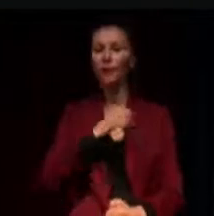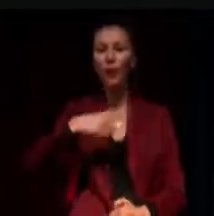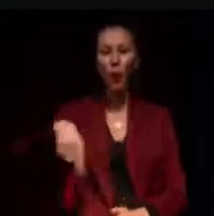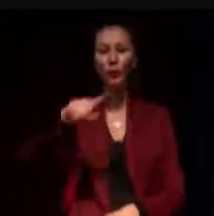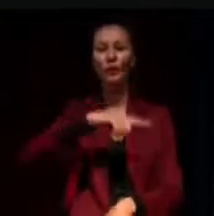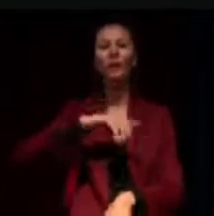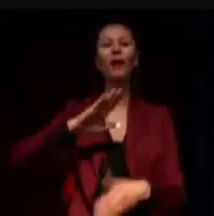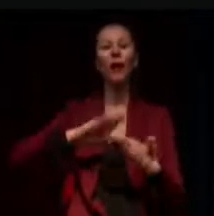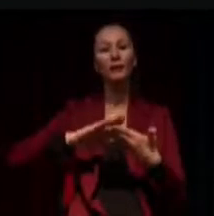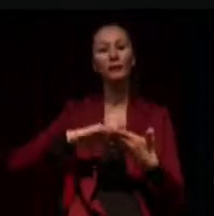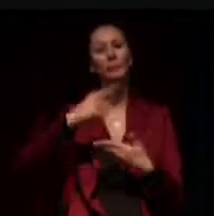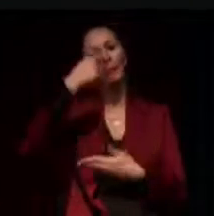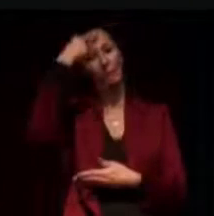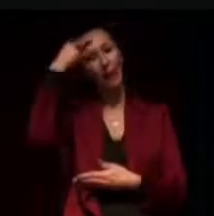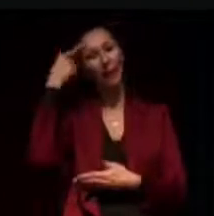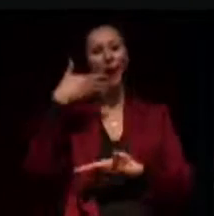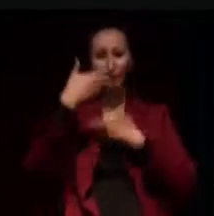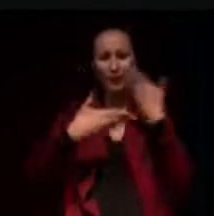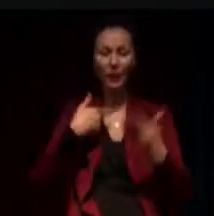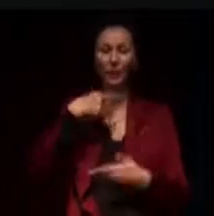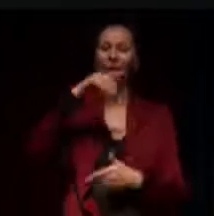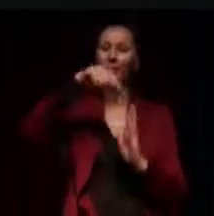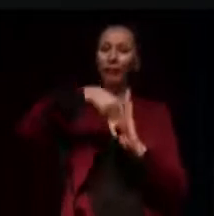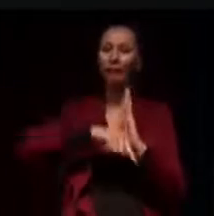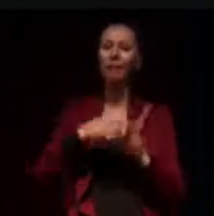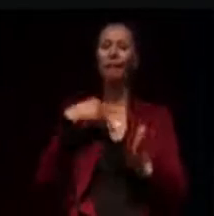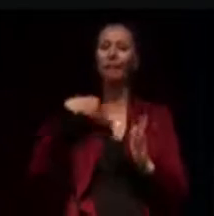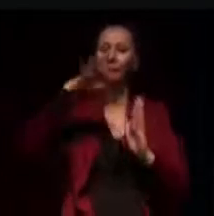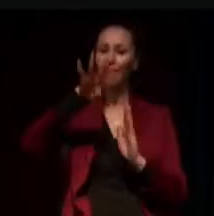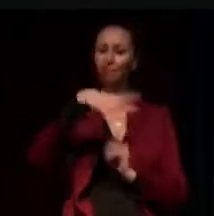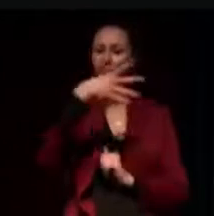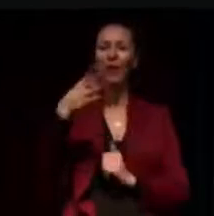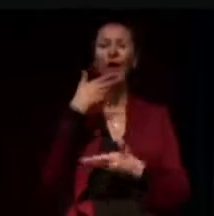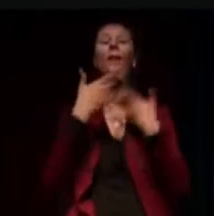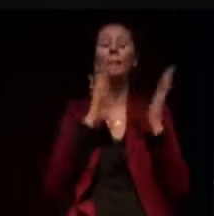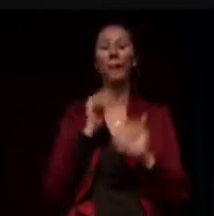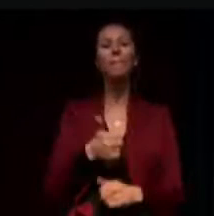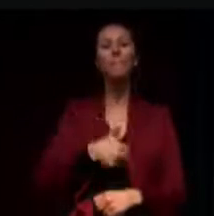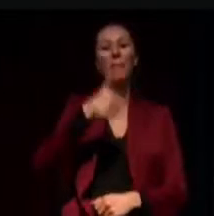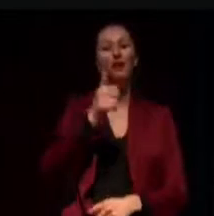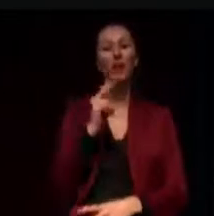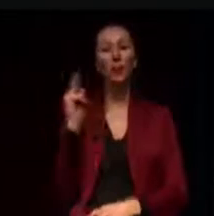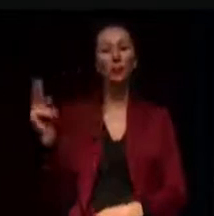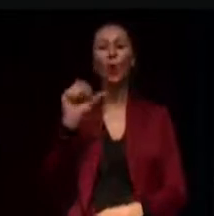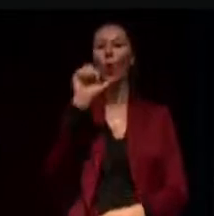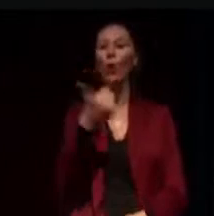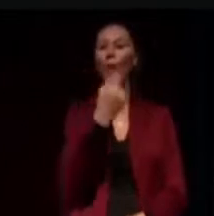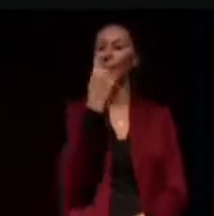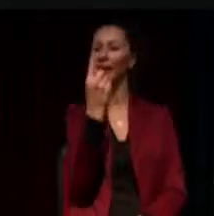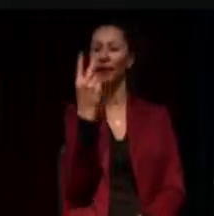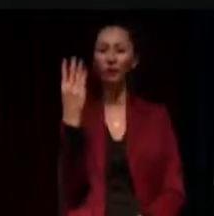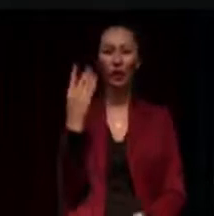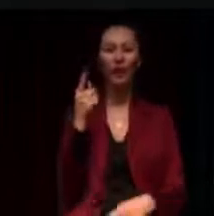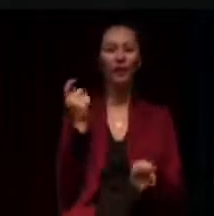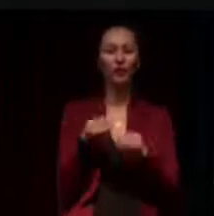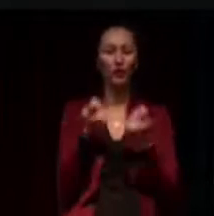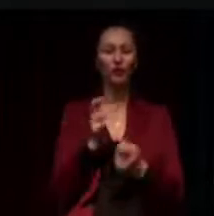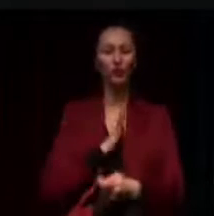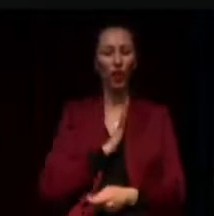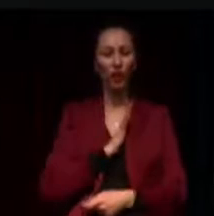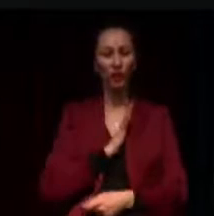Onları da arkadaşlarımız belki anlatırlar, detaya girmeyeyim. Ama başkanımızın önemli birkaç tane işi